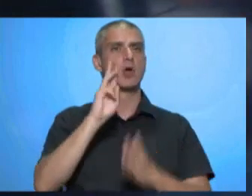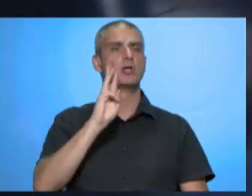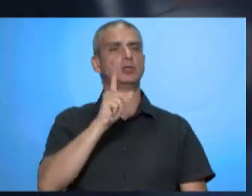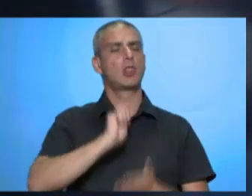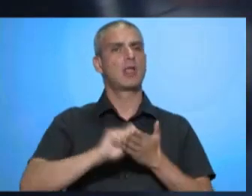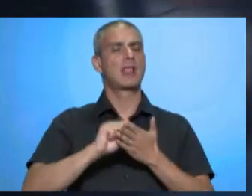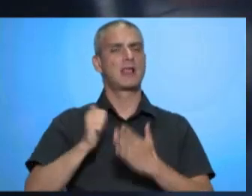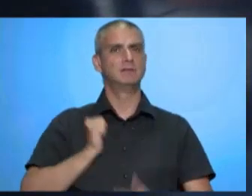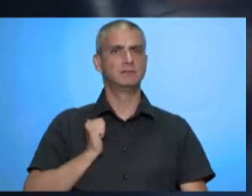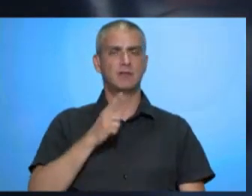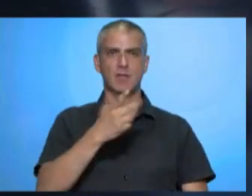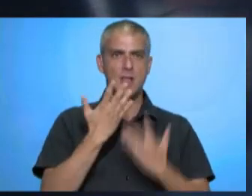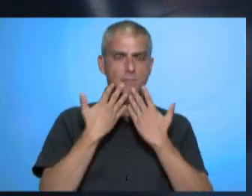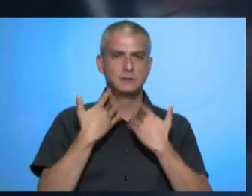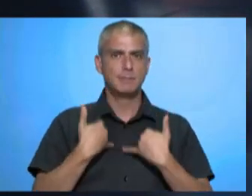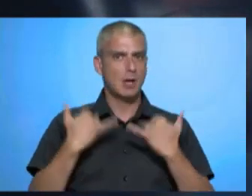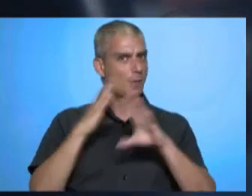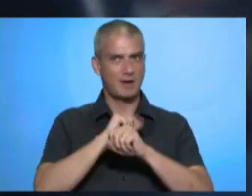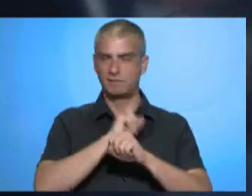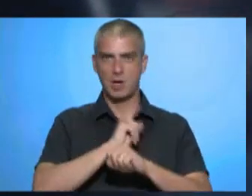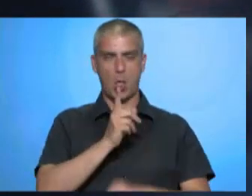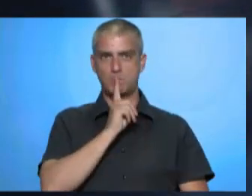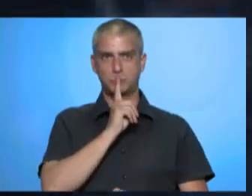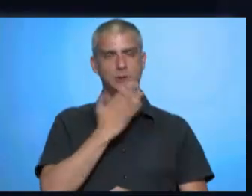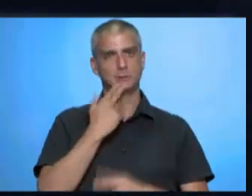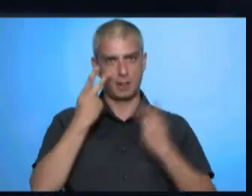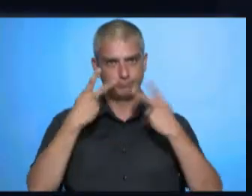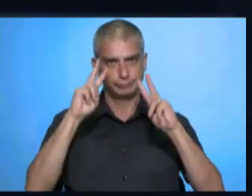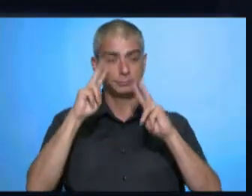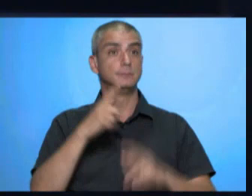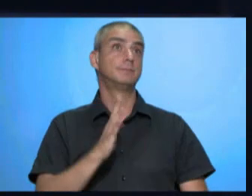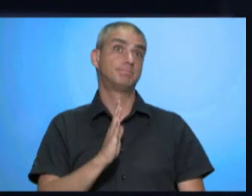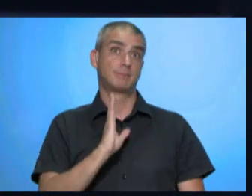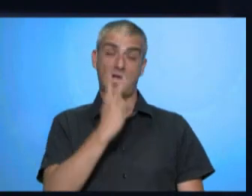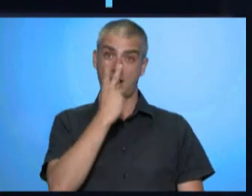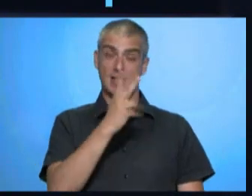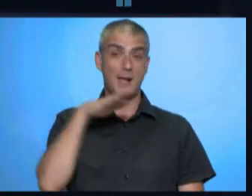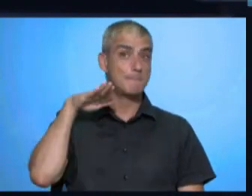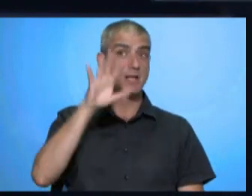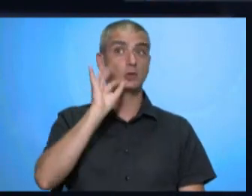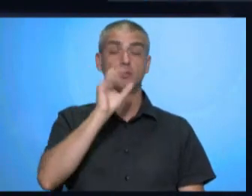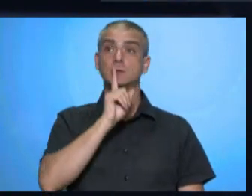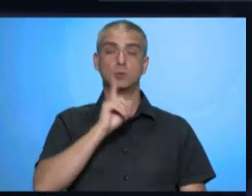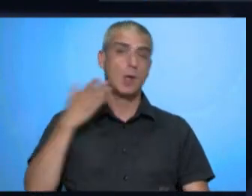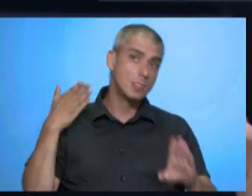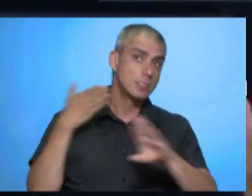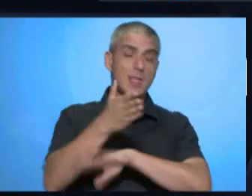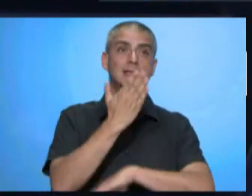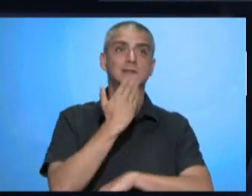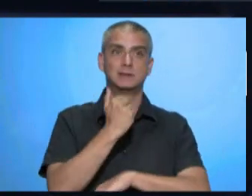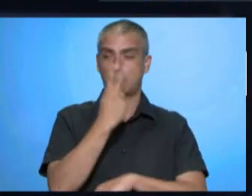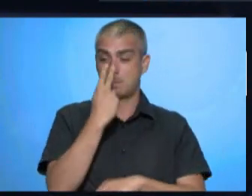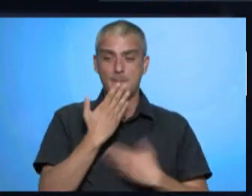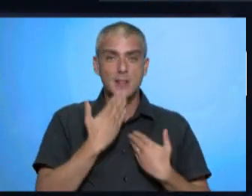הצבאי, ואתה מספר לנו הערב שזה לא יעבור בשקט מבחינת צה"ל. כך זה נראה, מלאט צורי שחודר לתוך שטח ישראל, מבחינת